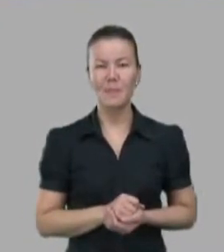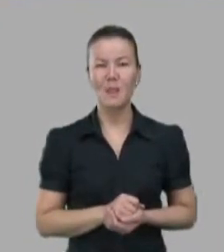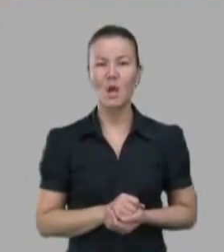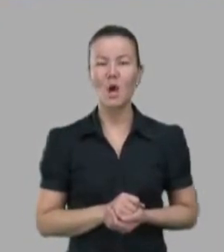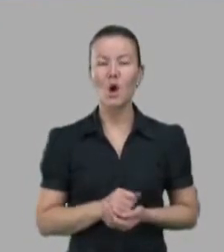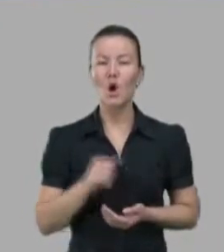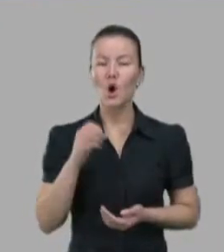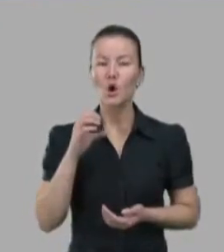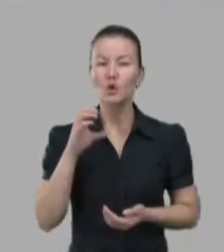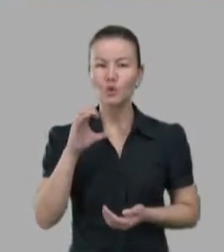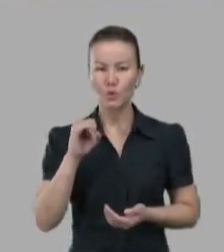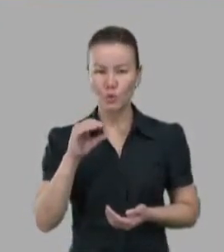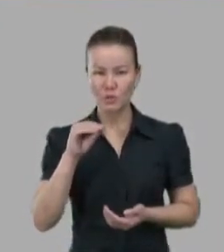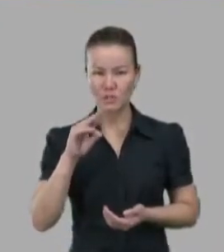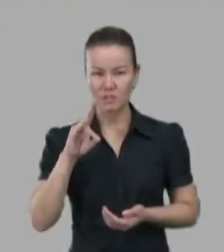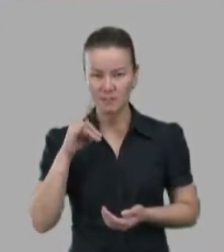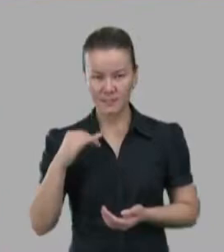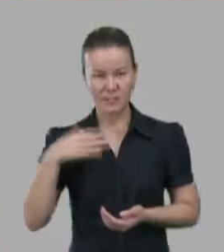Южный океан